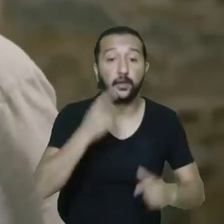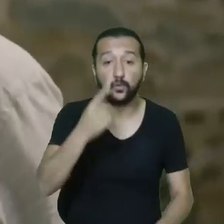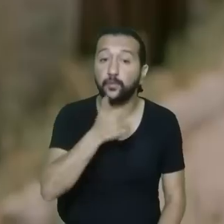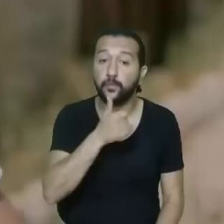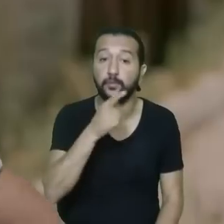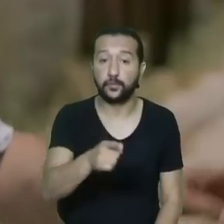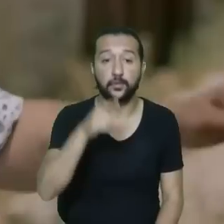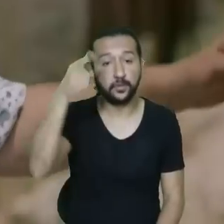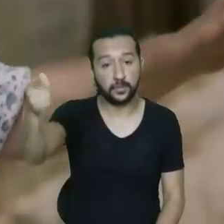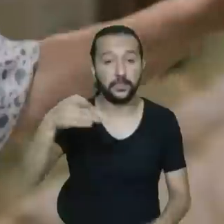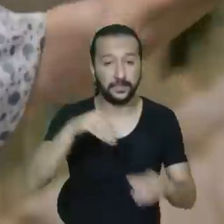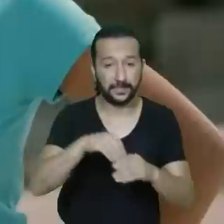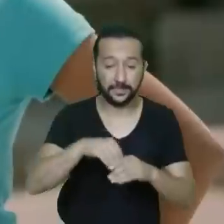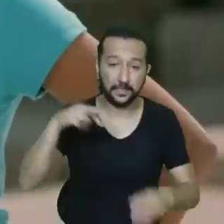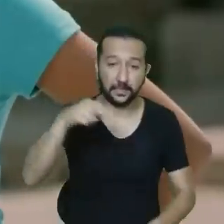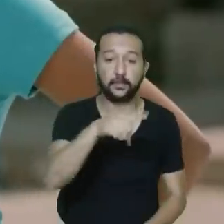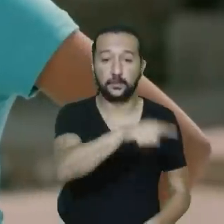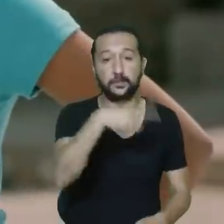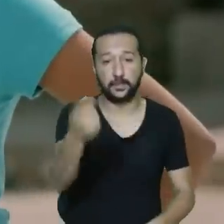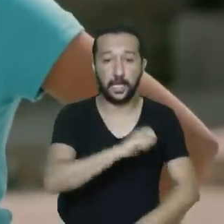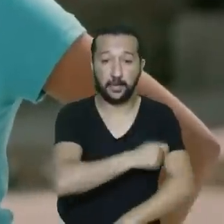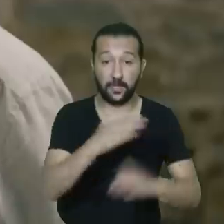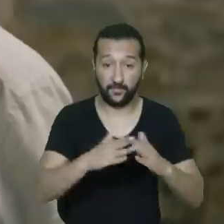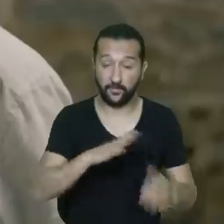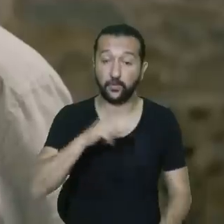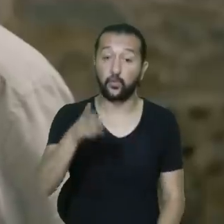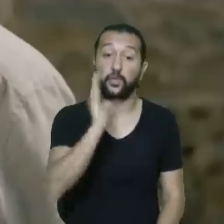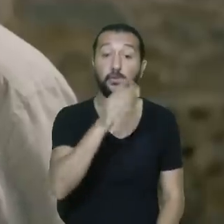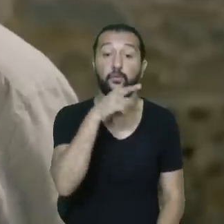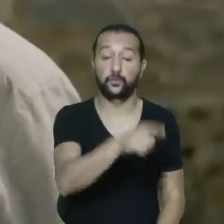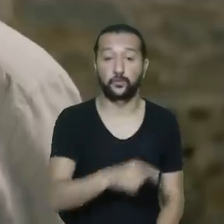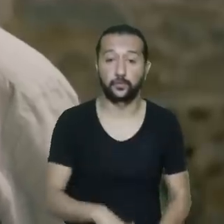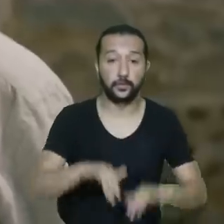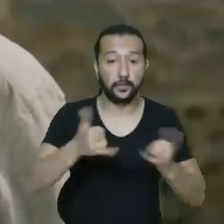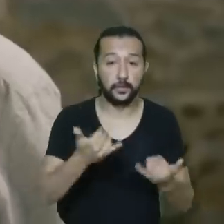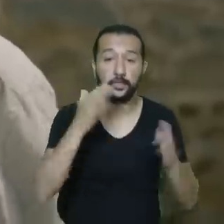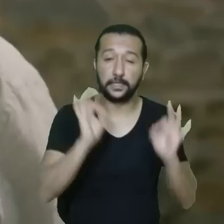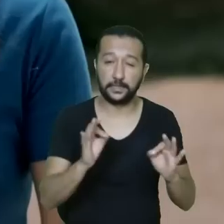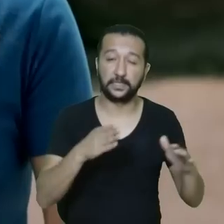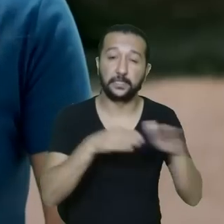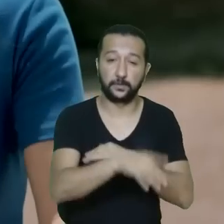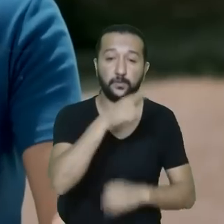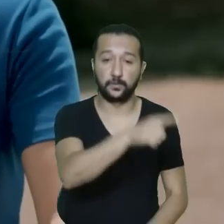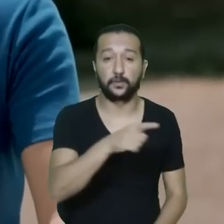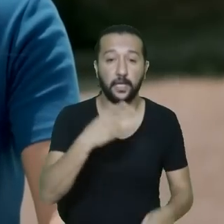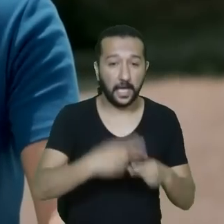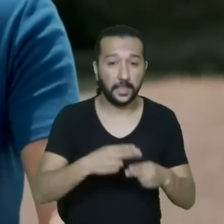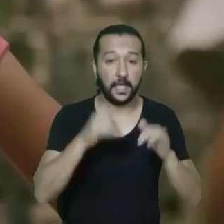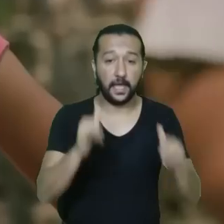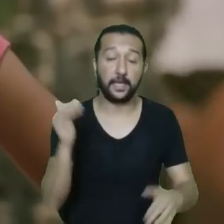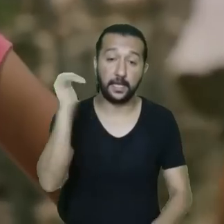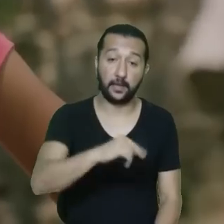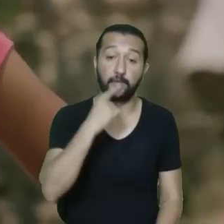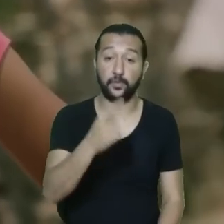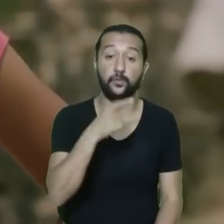gördün babamı? Ardışık'tan geçiyordun. Şu Almancılığın evi var ya, o yana doğru. Annem kesin oraya gidiyor. Adaşım Hüseyin dayı gelmiş